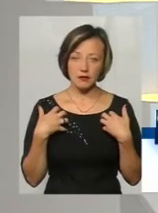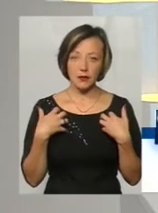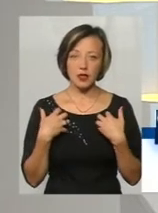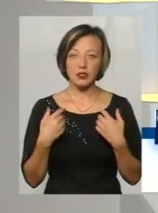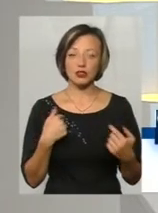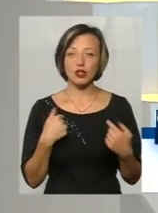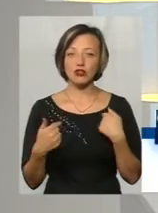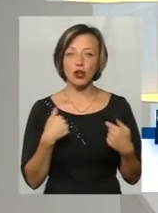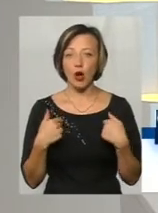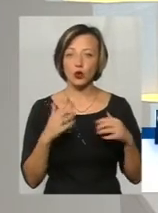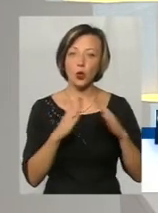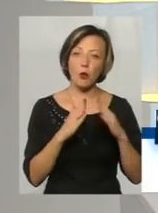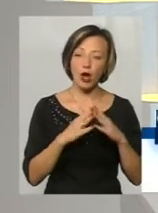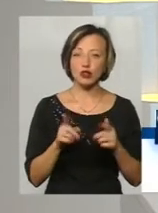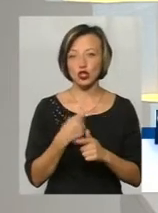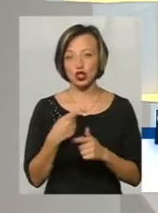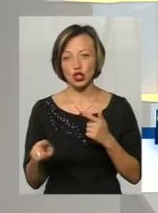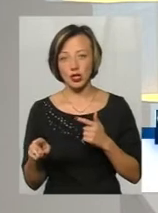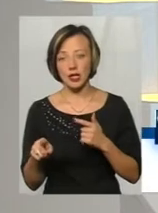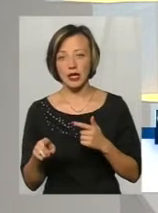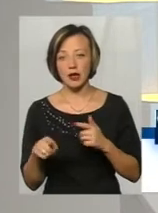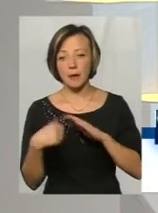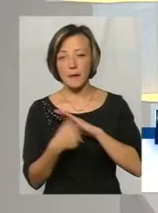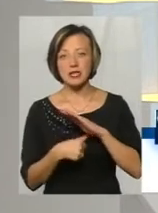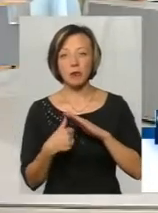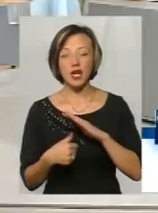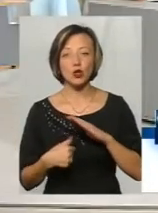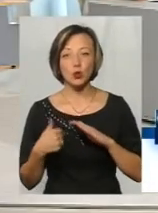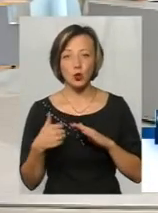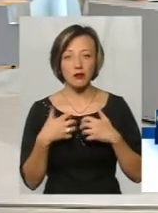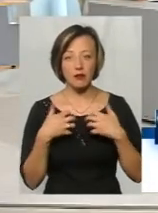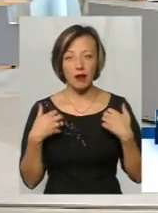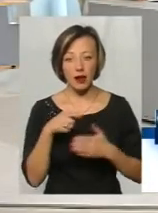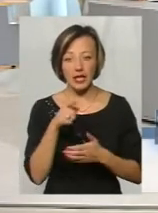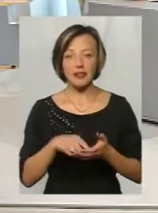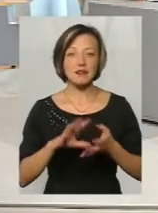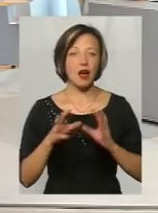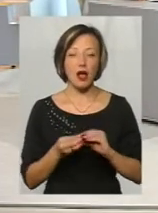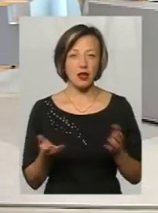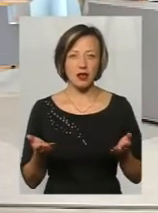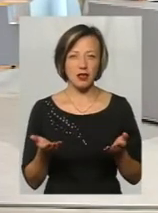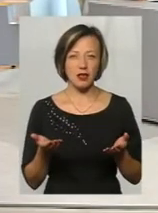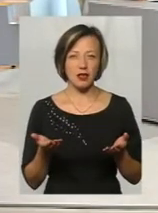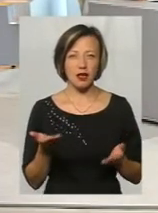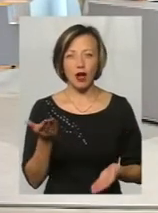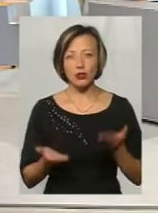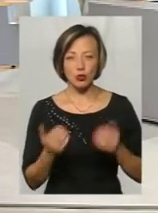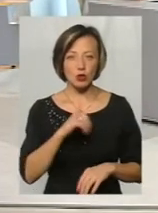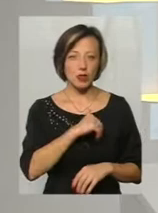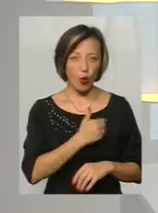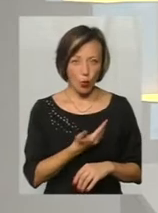страждають найчастіше домашні чи ті, які безпритульні? І взагалі, якщо ми захочемо все ж